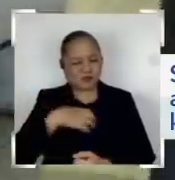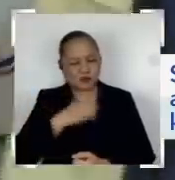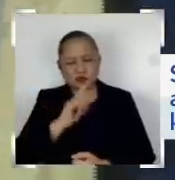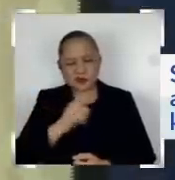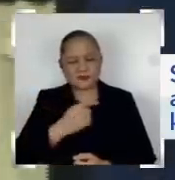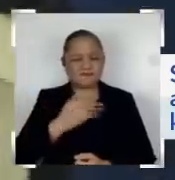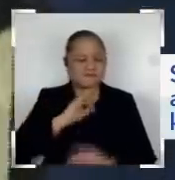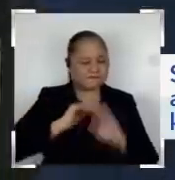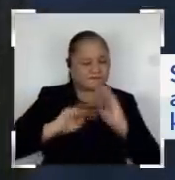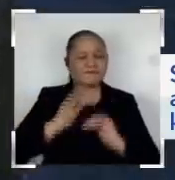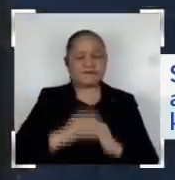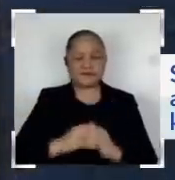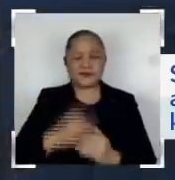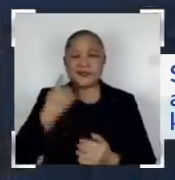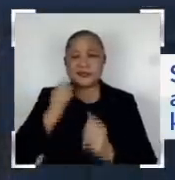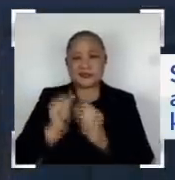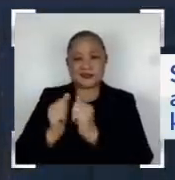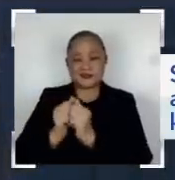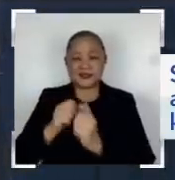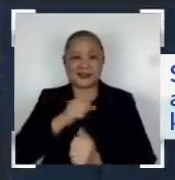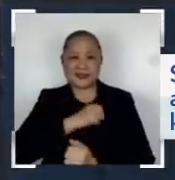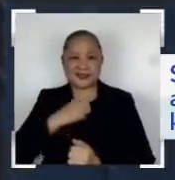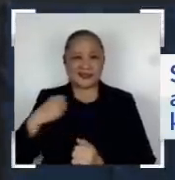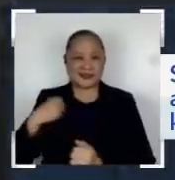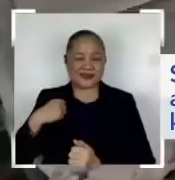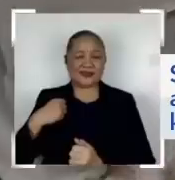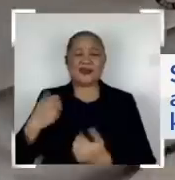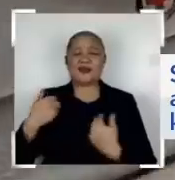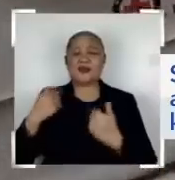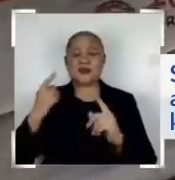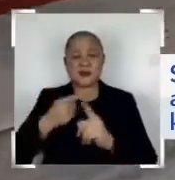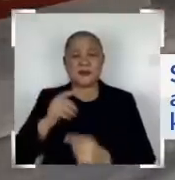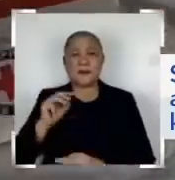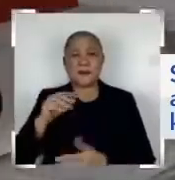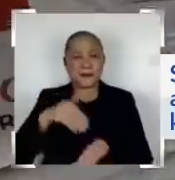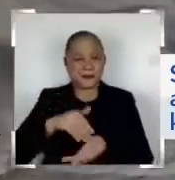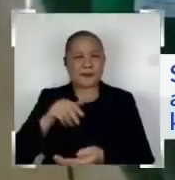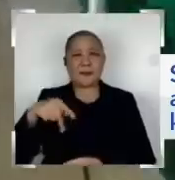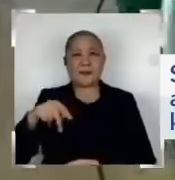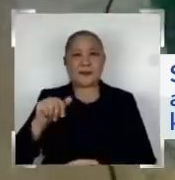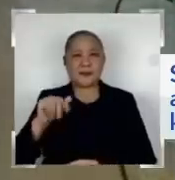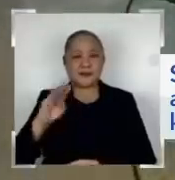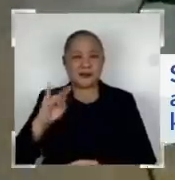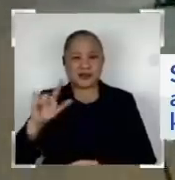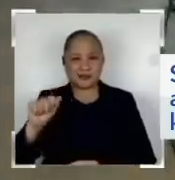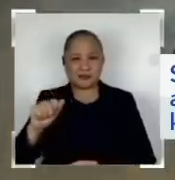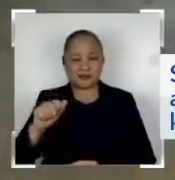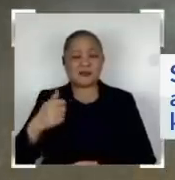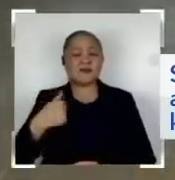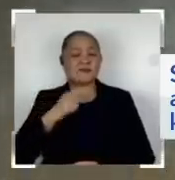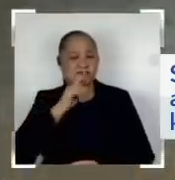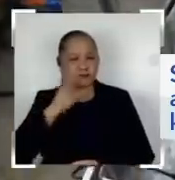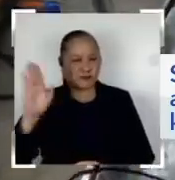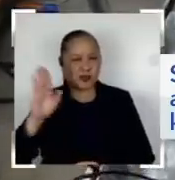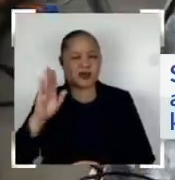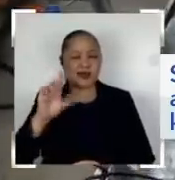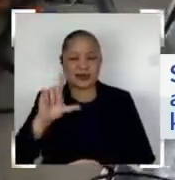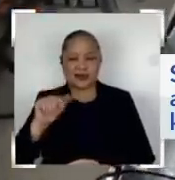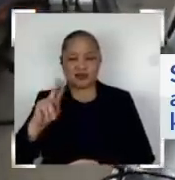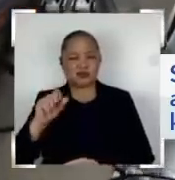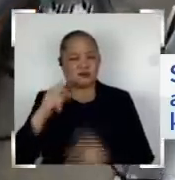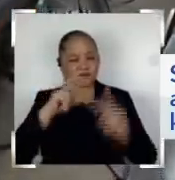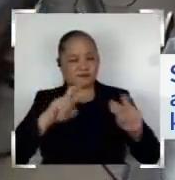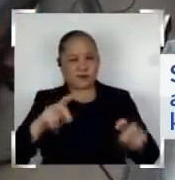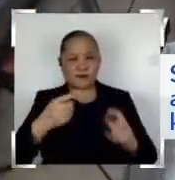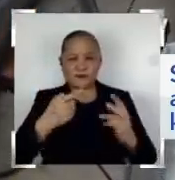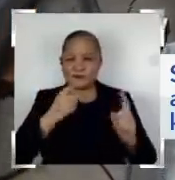kanina ang senatorial aspirant na si Dr. Mengita Padilla. Nangako rin si Lacson na ibabase niya sa siyensya at data ang anumang